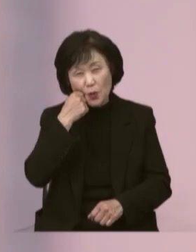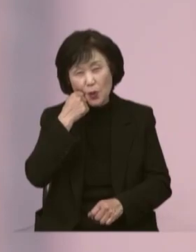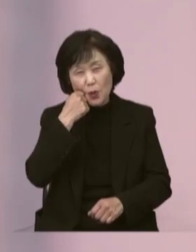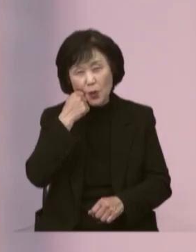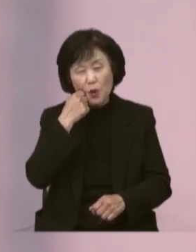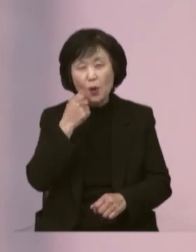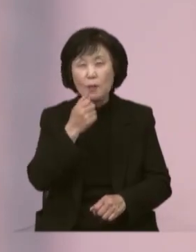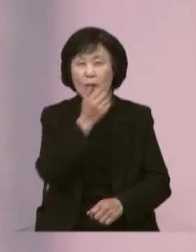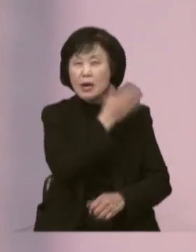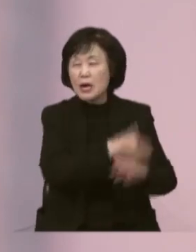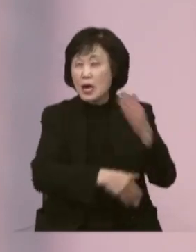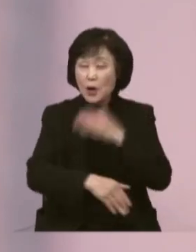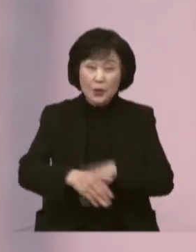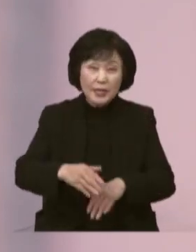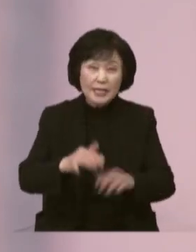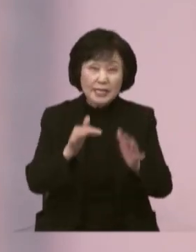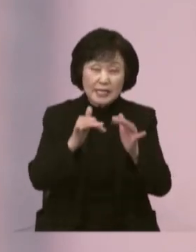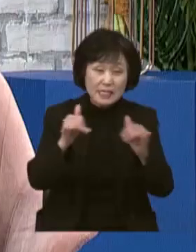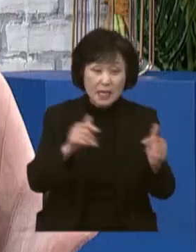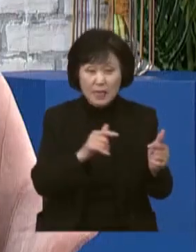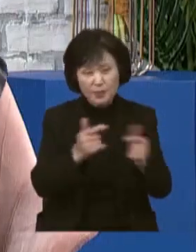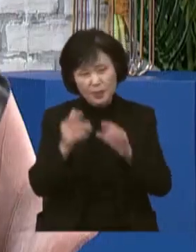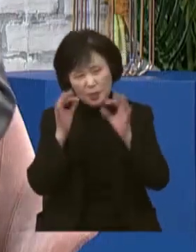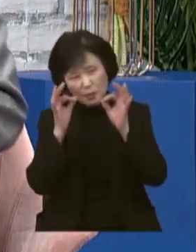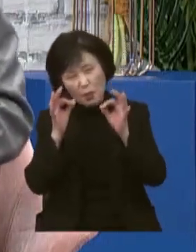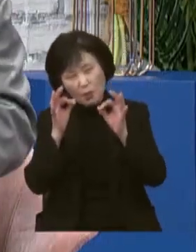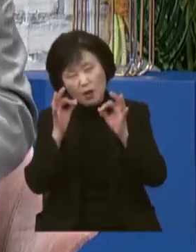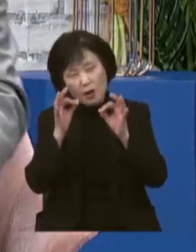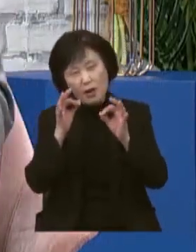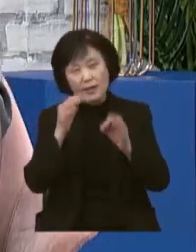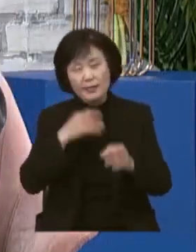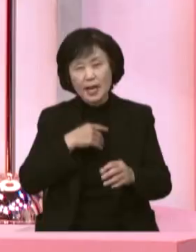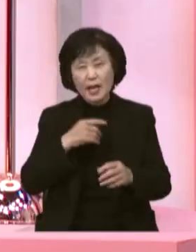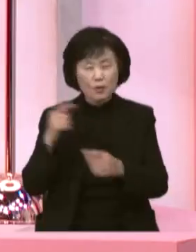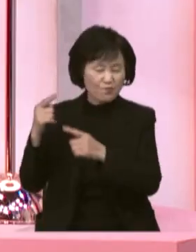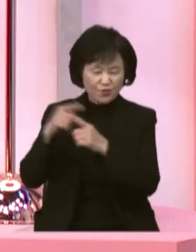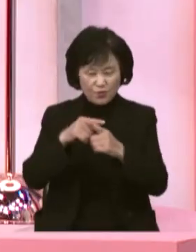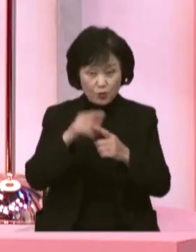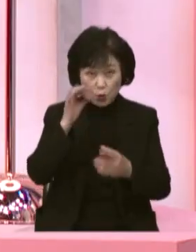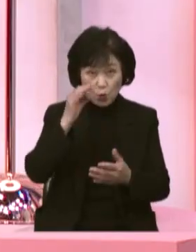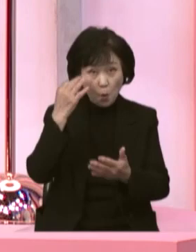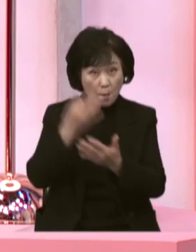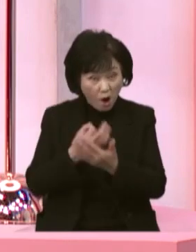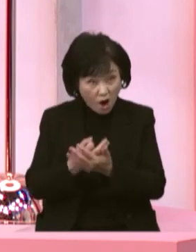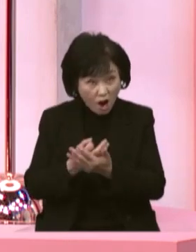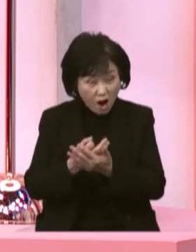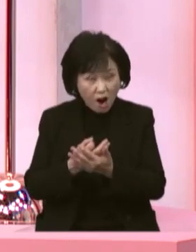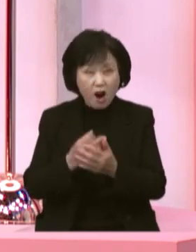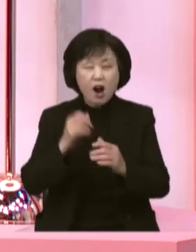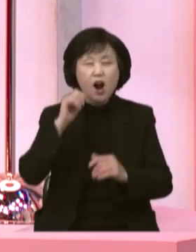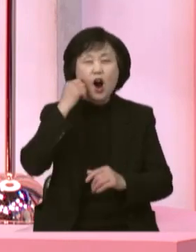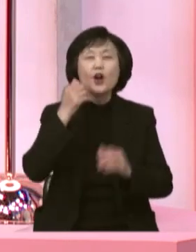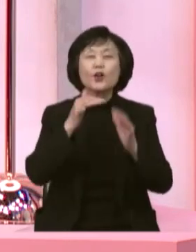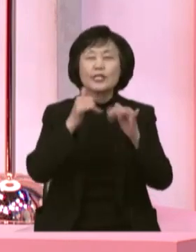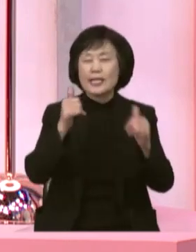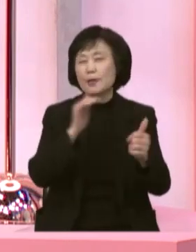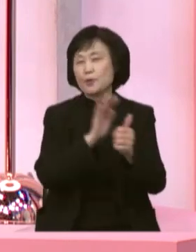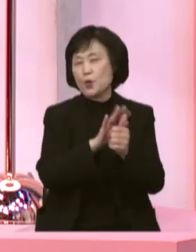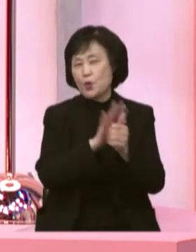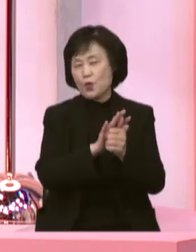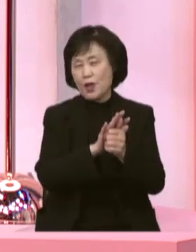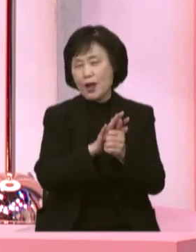그렇게 어려우면 제 마음이 막 성가셨어요. 못 견뎌. 네, 어떻게 도와? 근데 내 어린 나이에 도와줄 수 있는 방법이